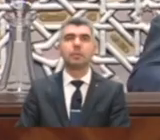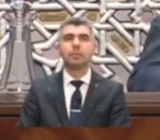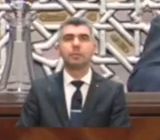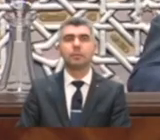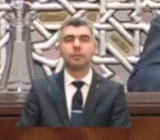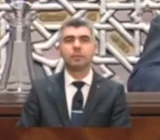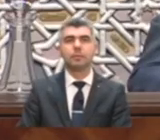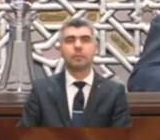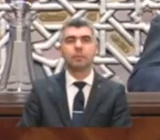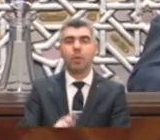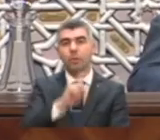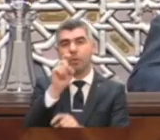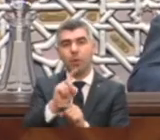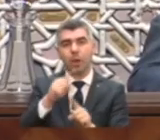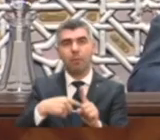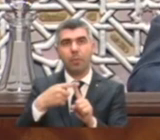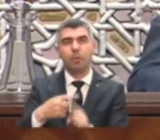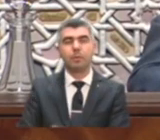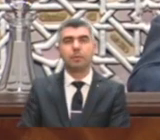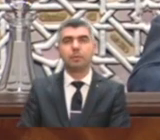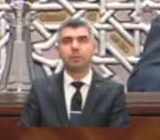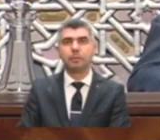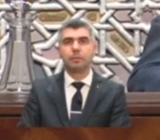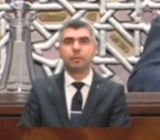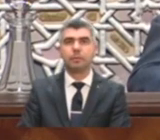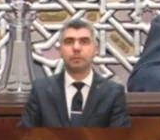سيدي المحترم، هل من تعقيب اضافي؟